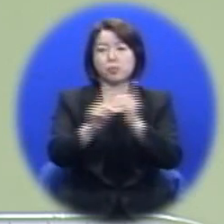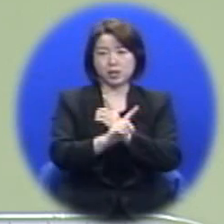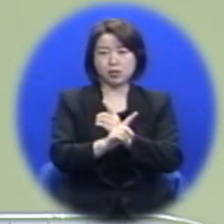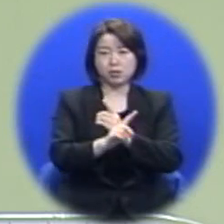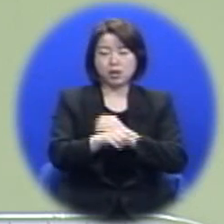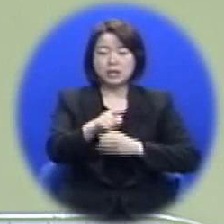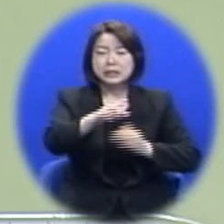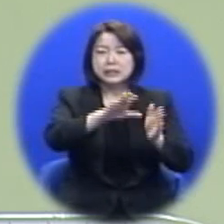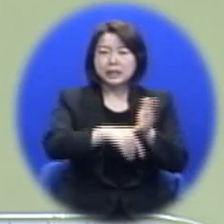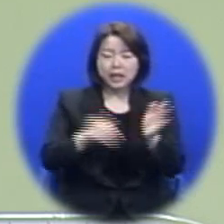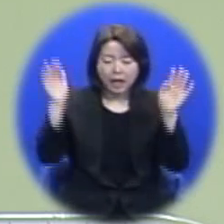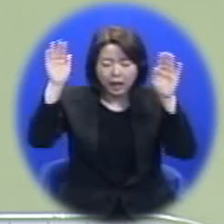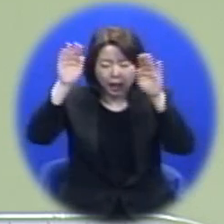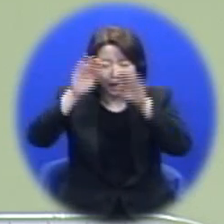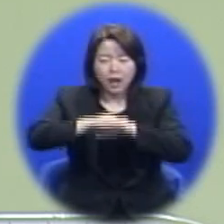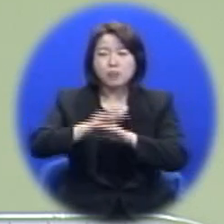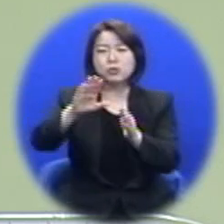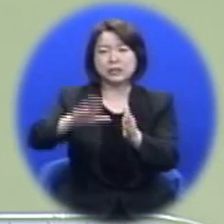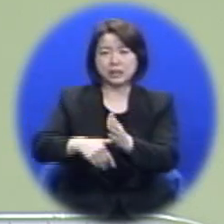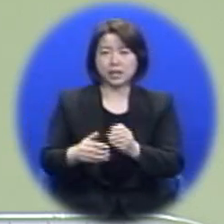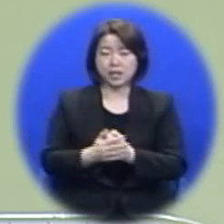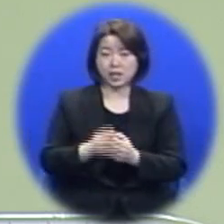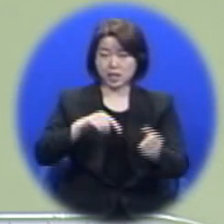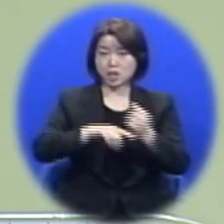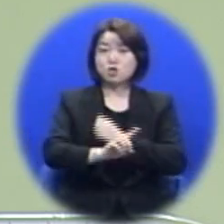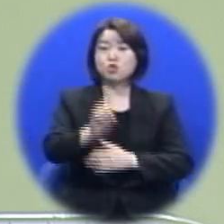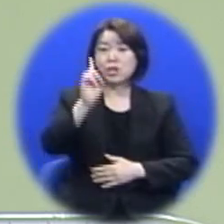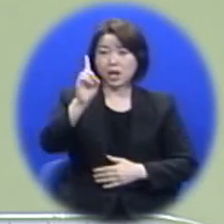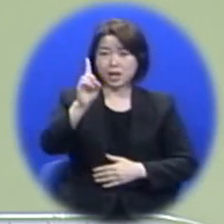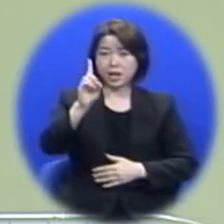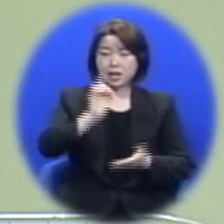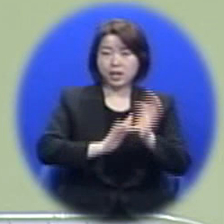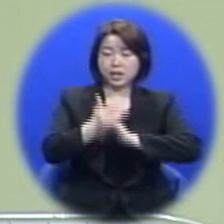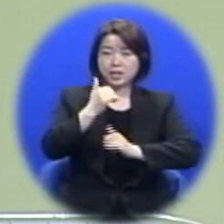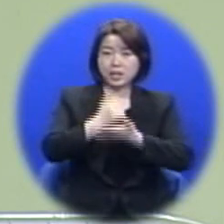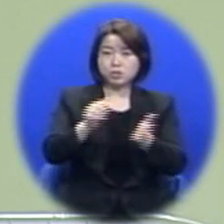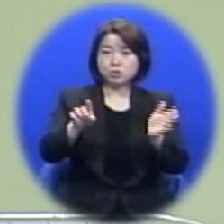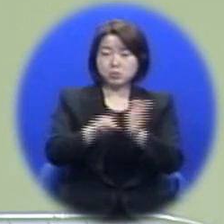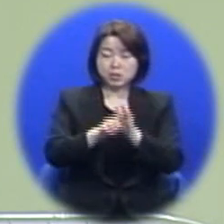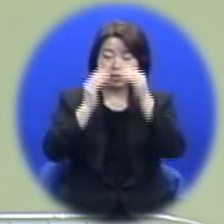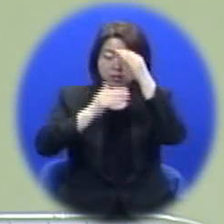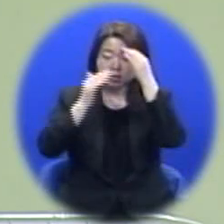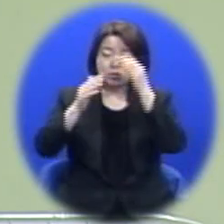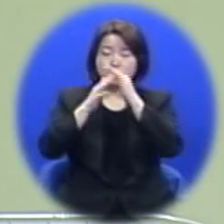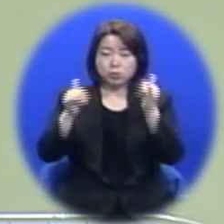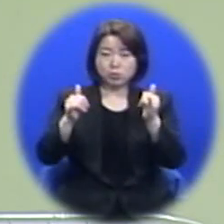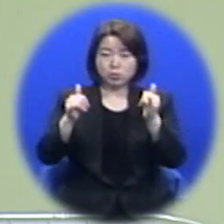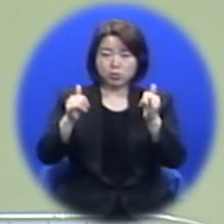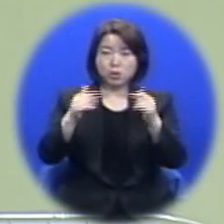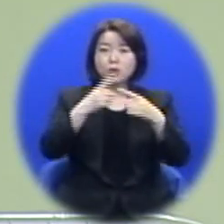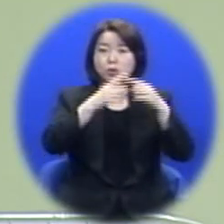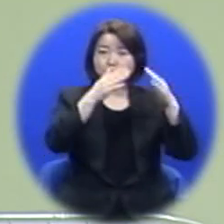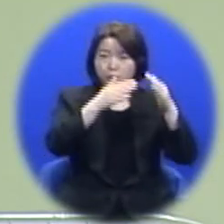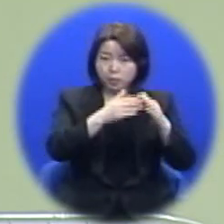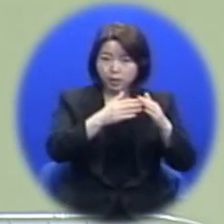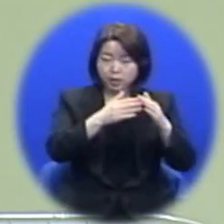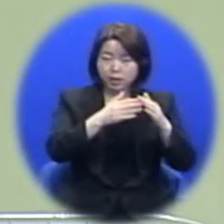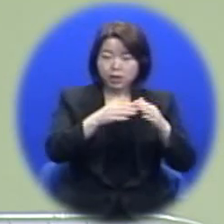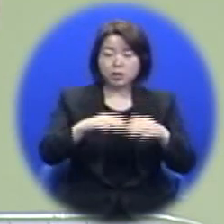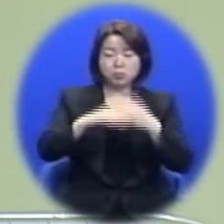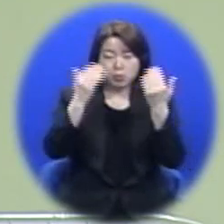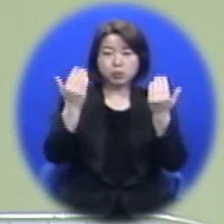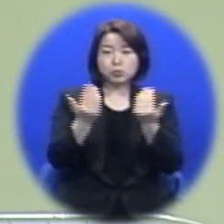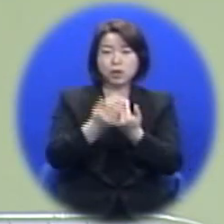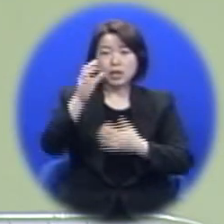라 이유는 안합니다 예수 믿는 성도들 교회가 십자가 지고 예수님을 따라 가야 된다는